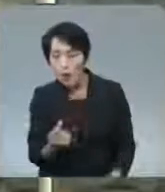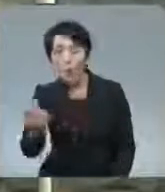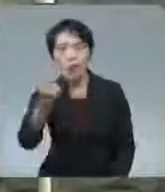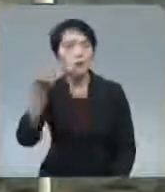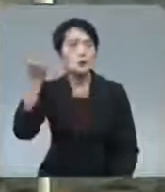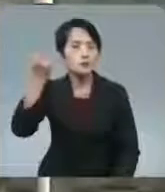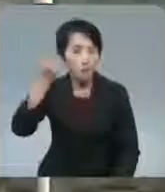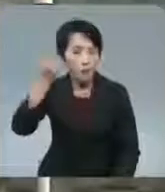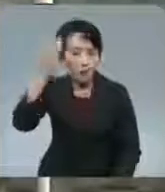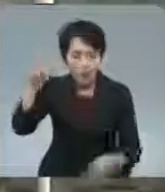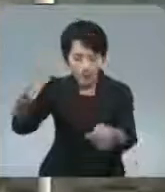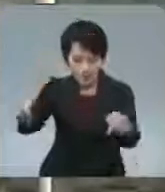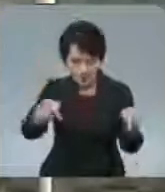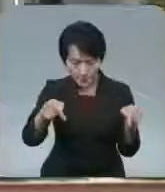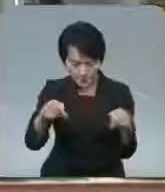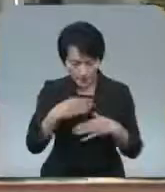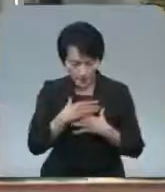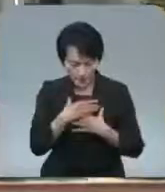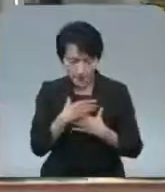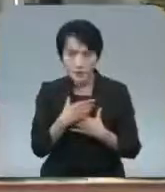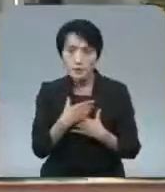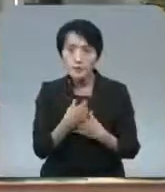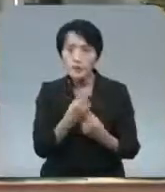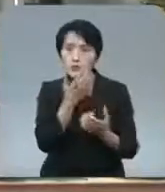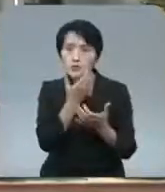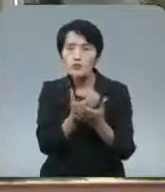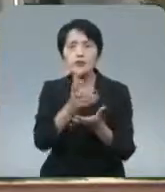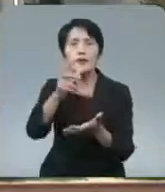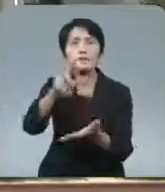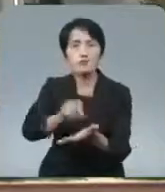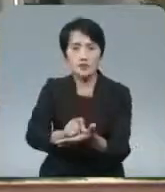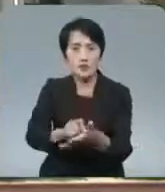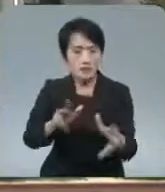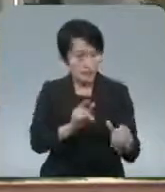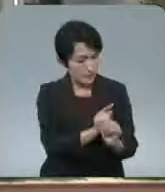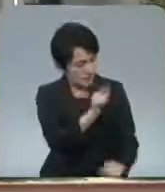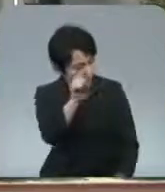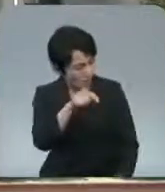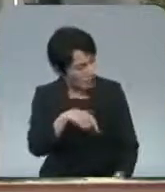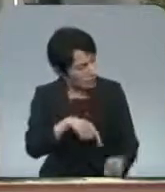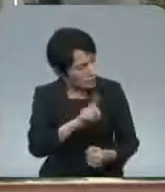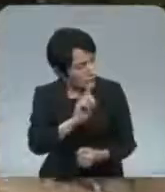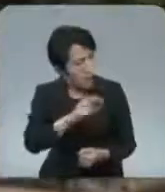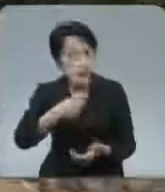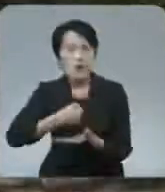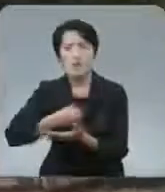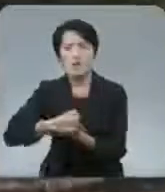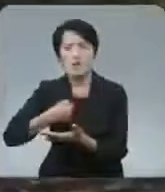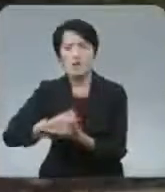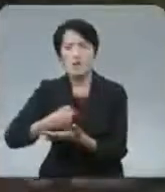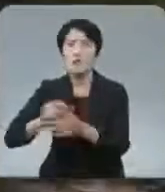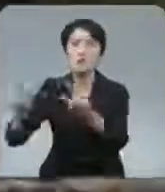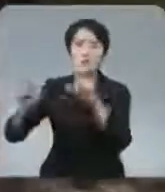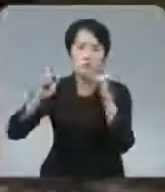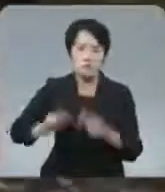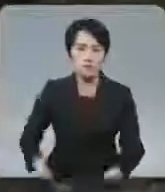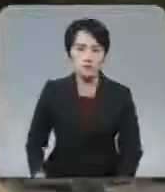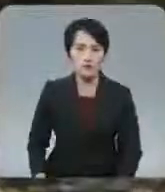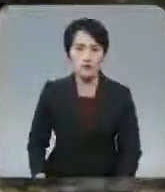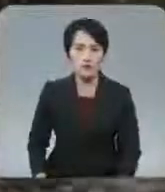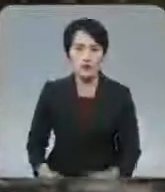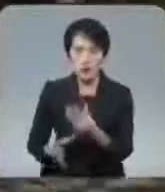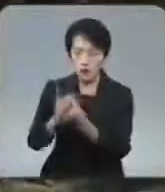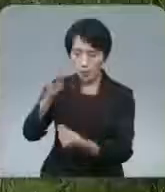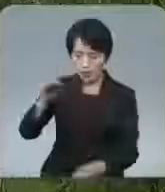行使についてはすべて超はずだとみなし韓国の軍備状況活動は北韓に対する抑止力